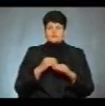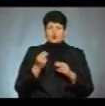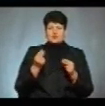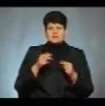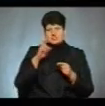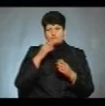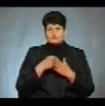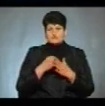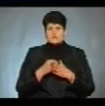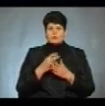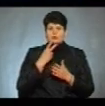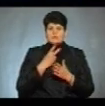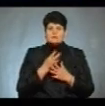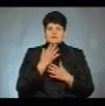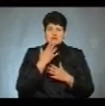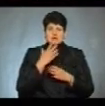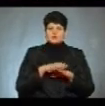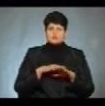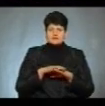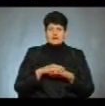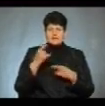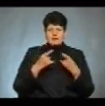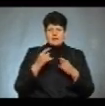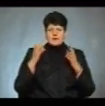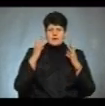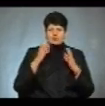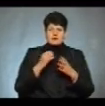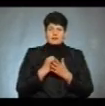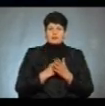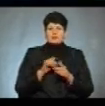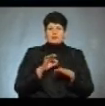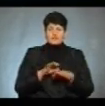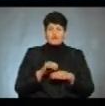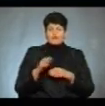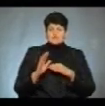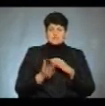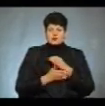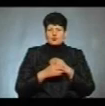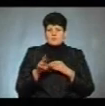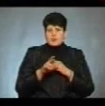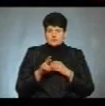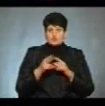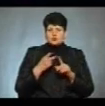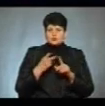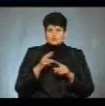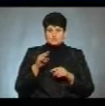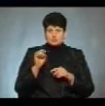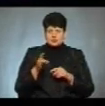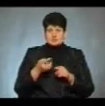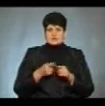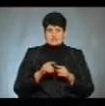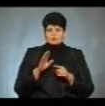бюджету транслюють в ефірі національних, суспільних теле- та радіоканалів. Їх проводять в останню п'ятницю перед другим туром. На цей раз це 19